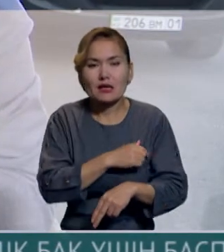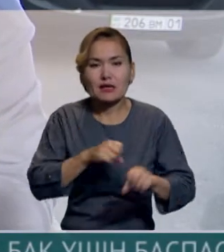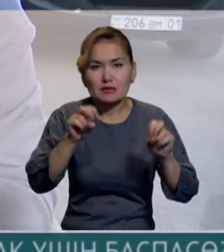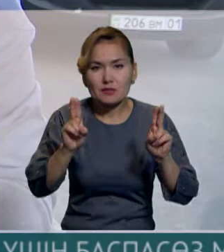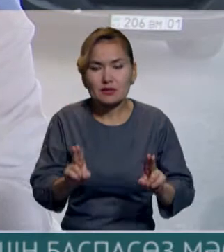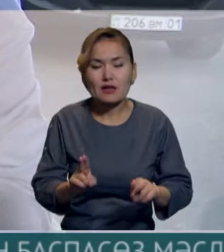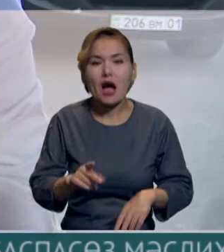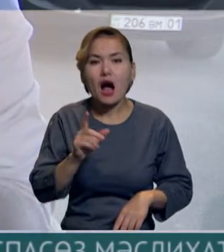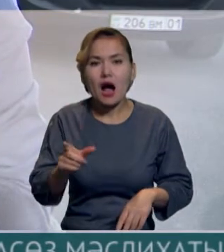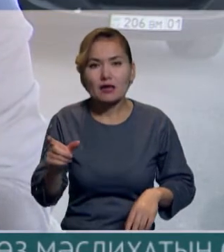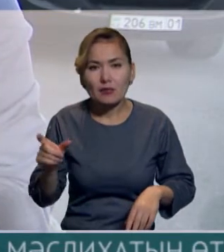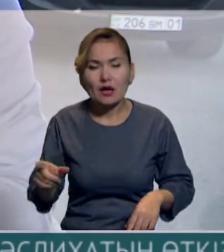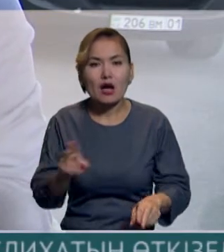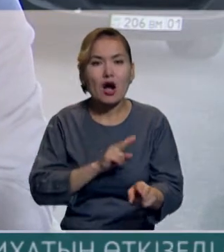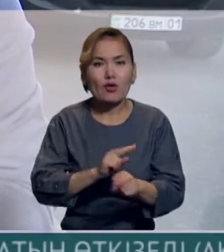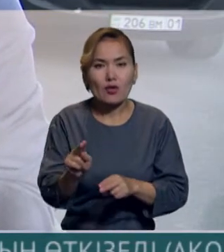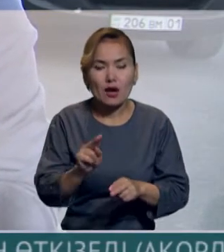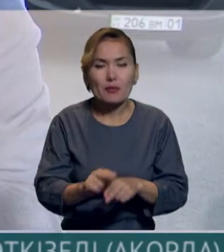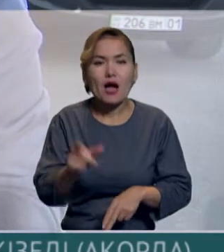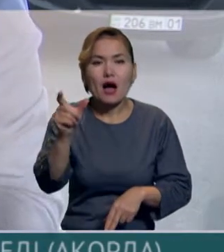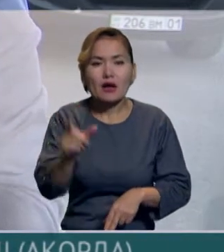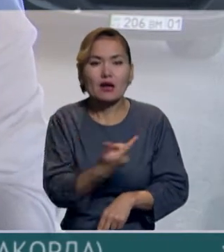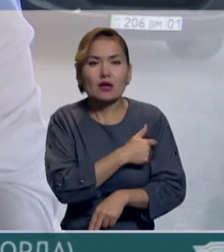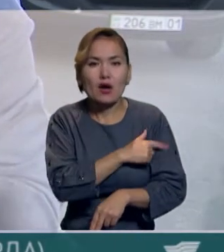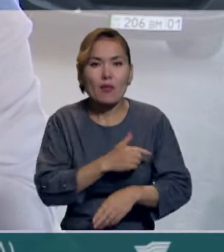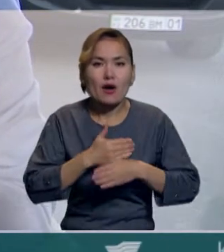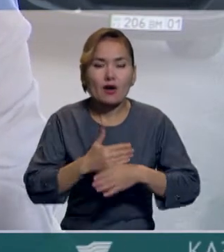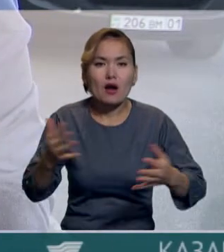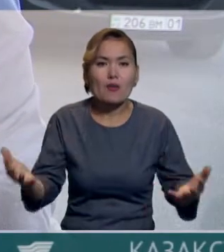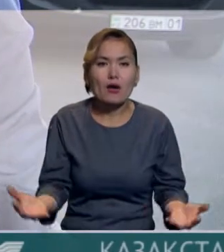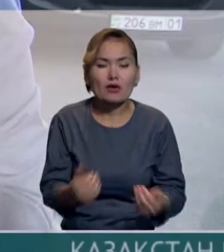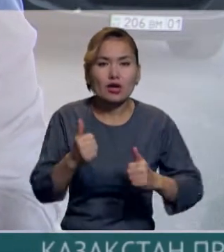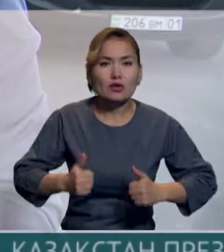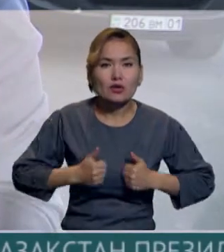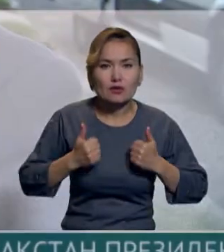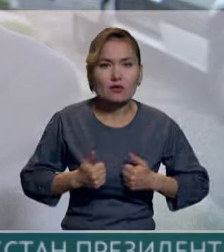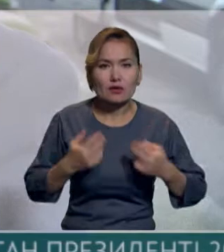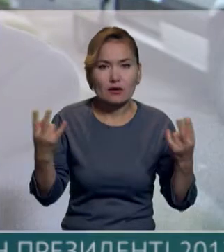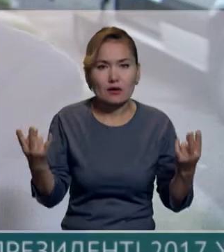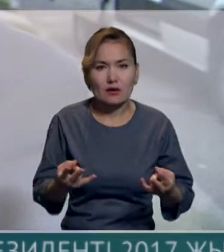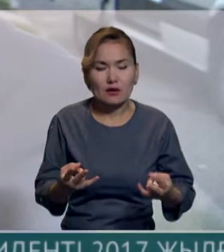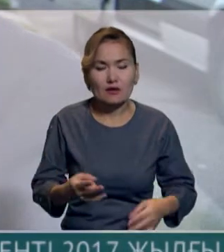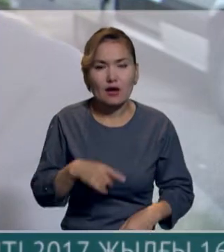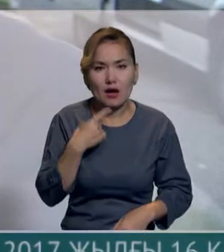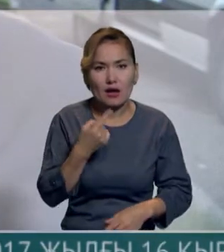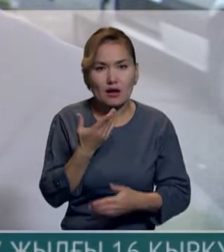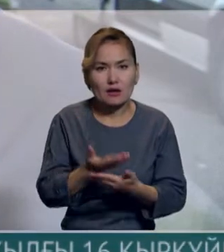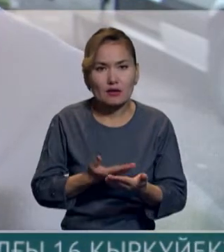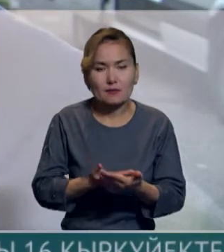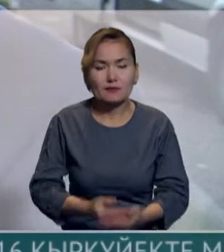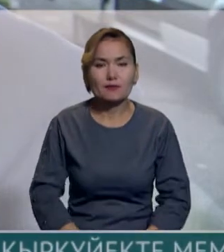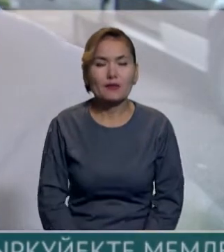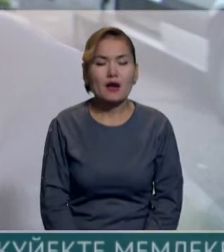енді жақындап кеп көрсетіп адамға медициналық көмек көрсетуге тырысу керек екенін айтады. Қазақстанда